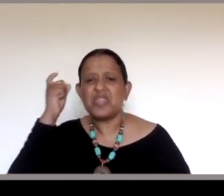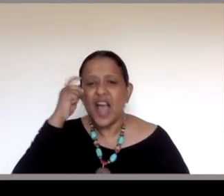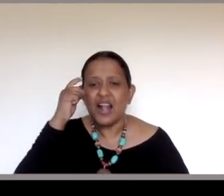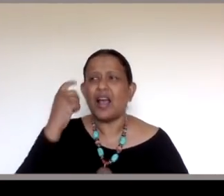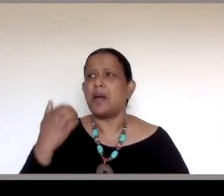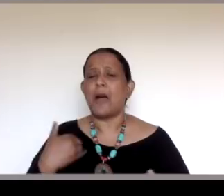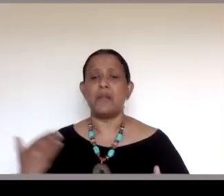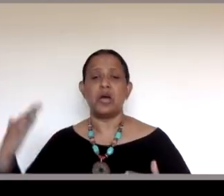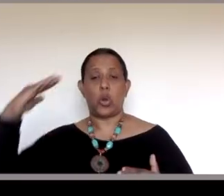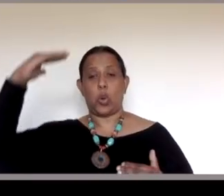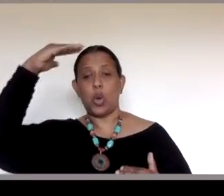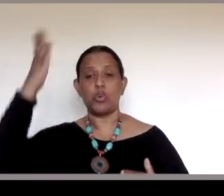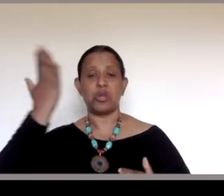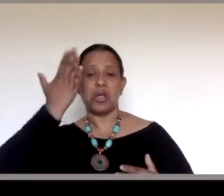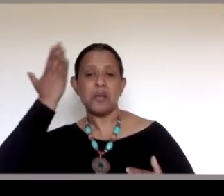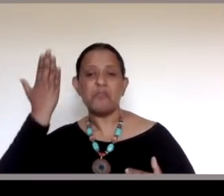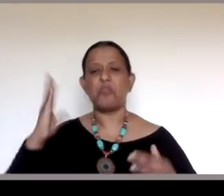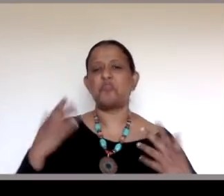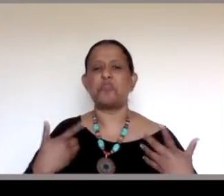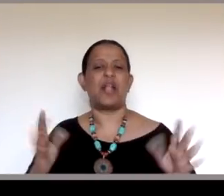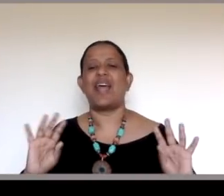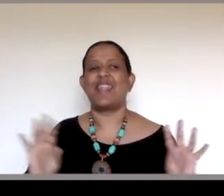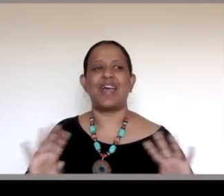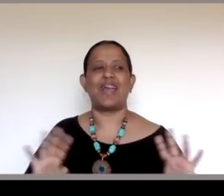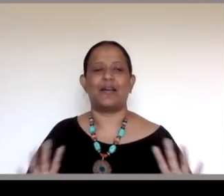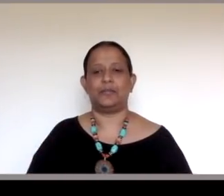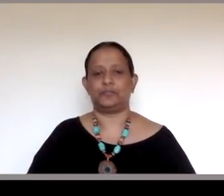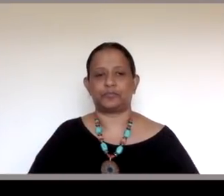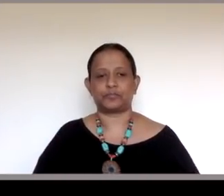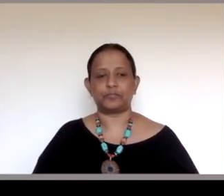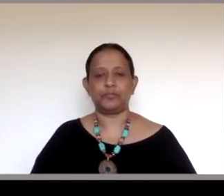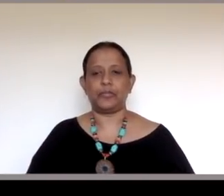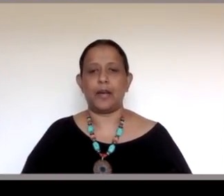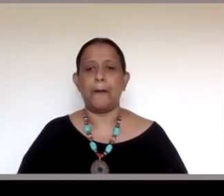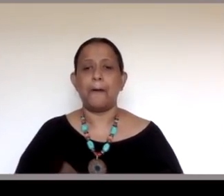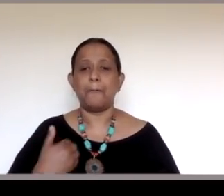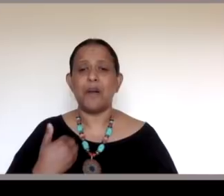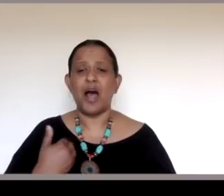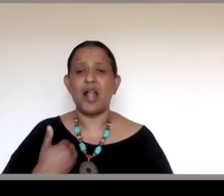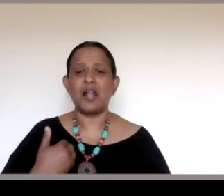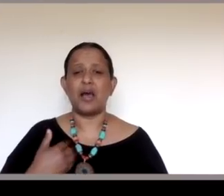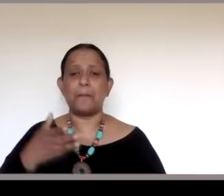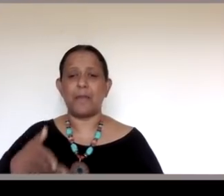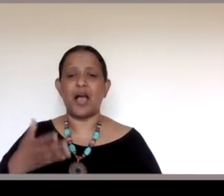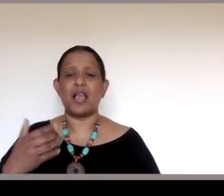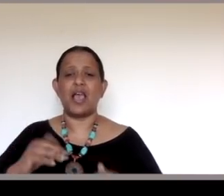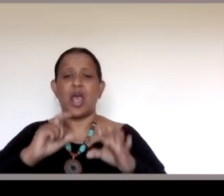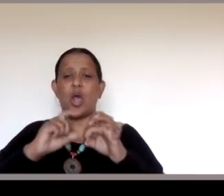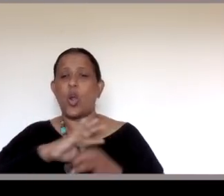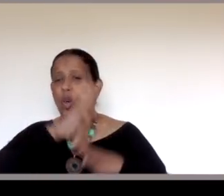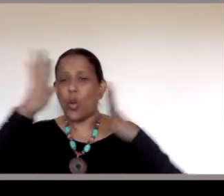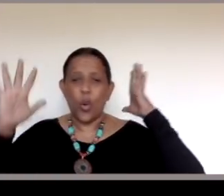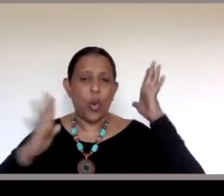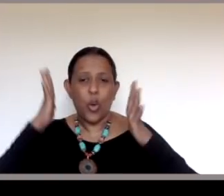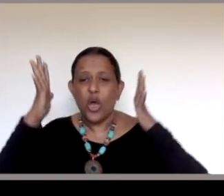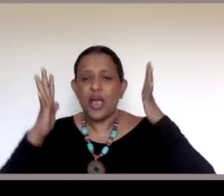கமன பிரீதிதாய். நீங்கள் தேவனிலே தங்கி இருக்கின்ற படியினாலே இந்த கீழ்ப்படிதலின் பயணம் மகிழ்ச்சியாக இருக்கும். இயேசு